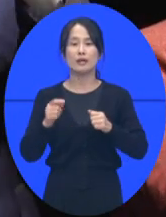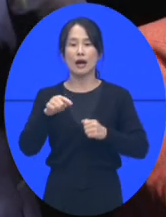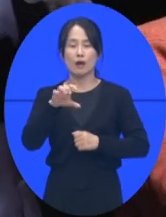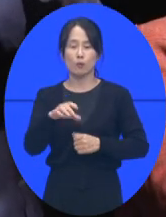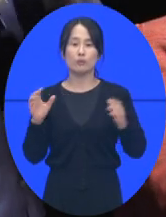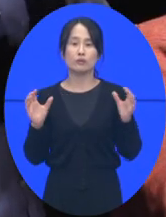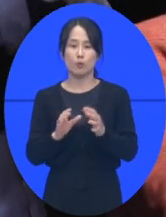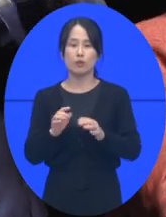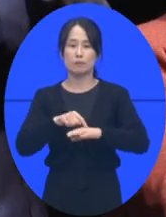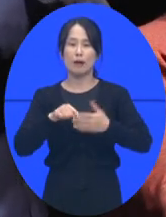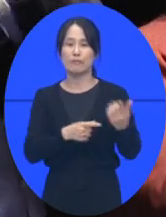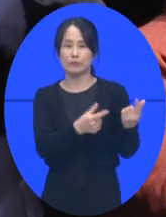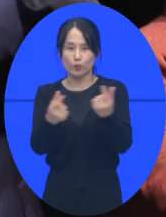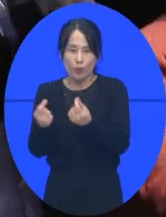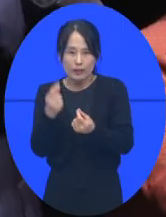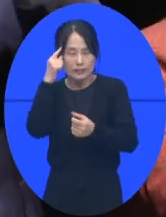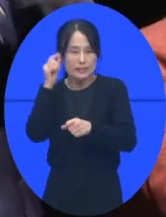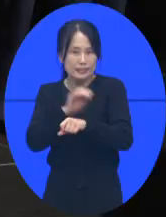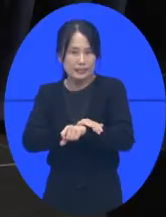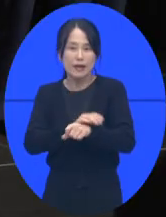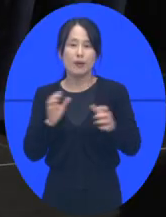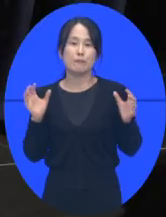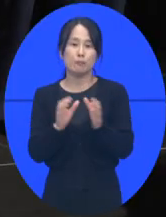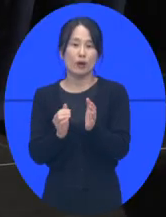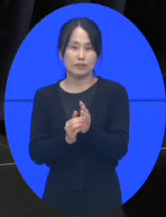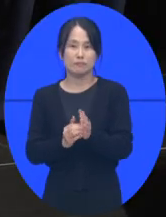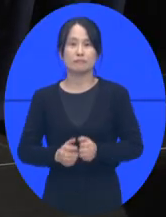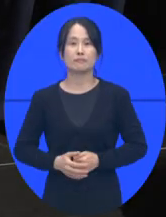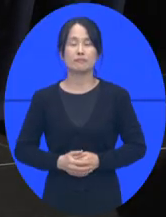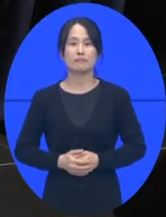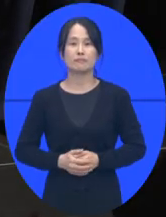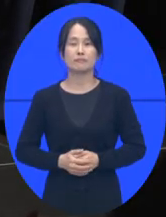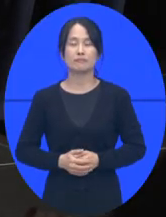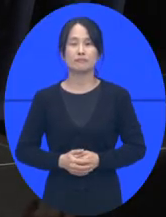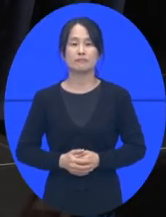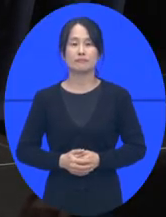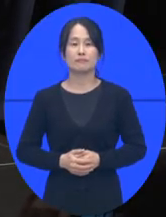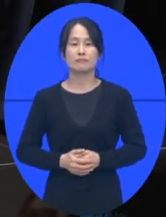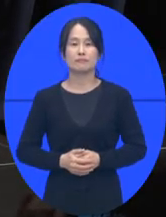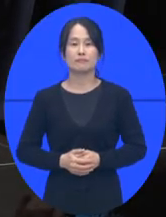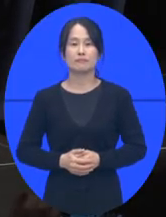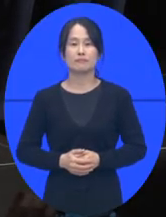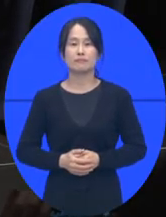한뜻으로 한반도 평화를 위해 지혜를 모았습니다. GTV 뉴스 이슬비입니다.